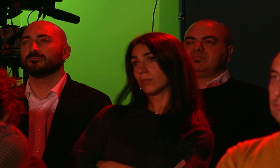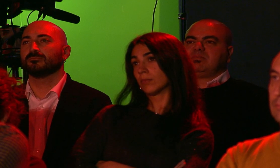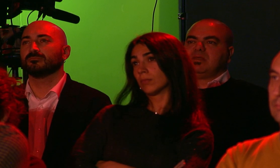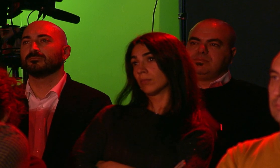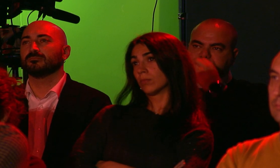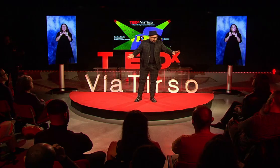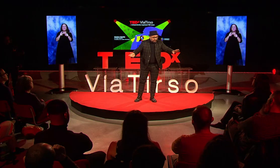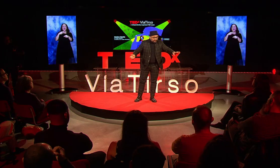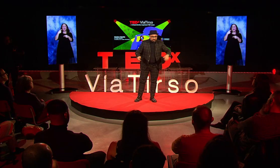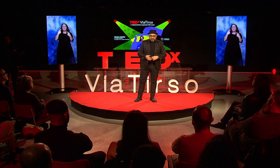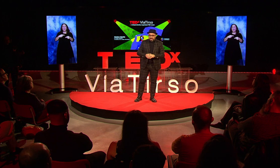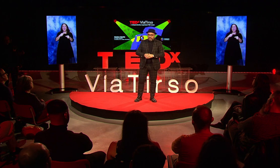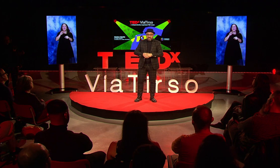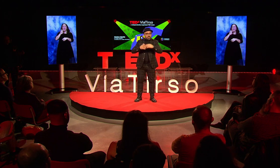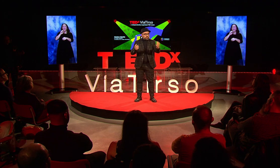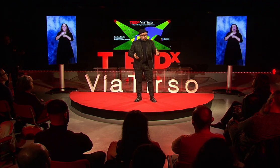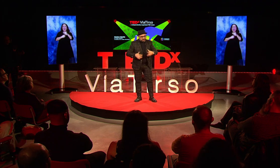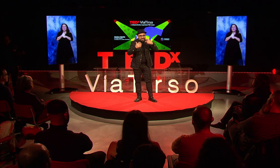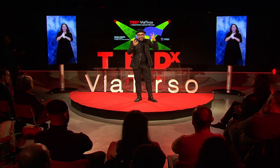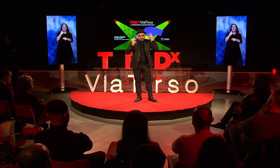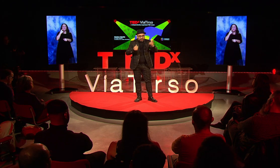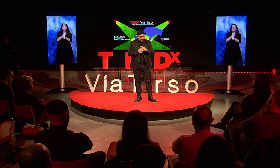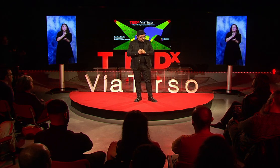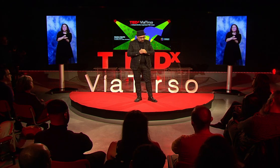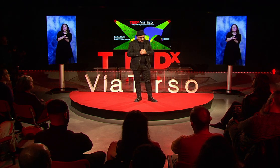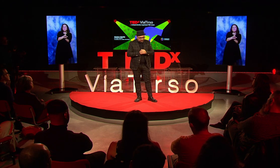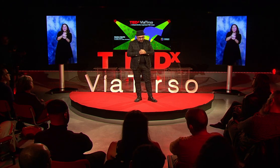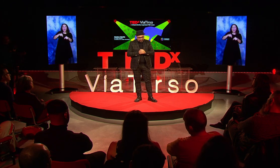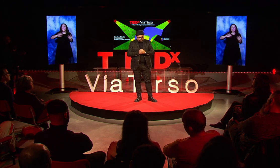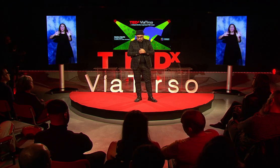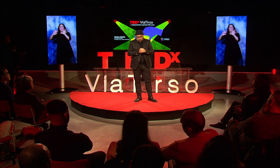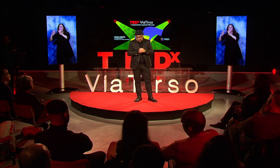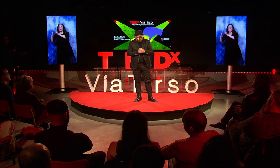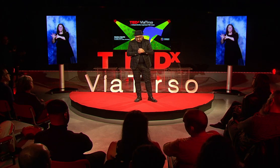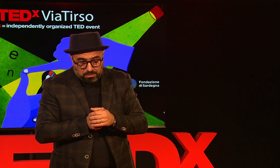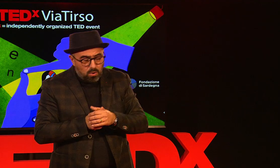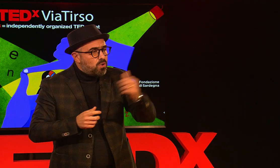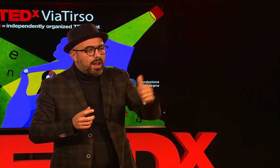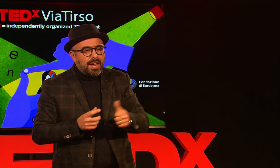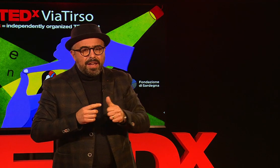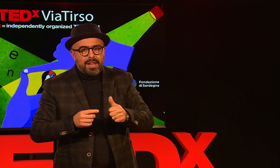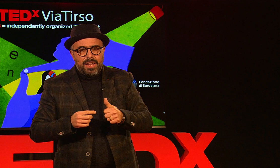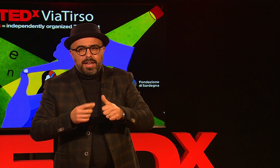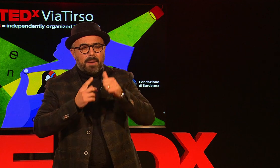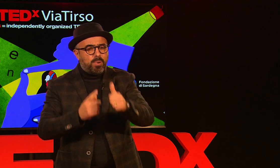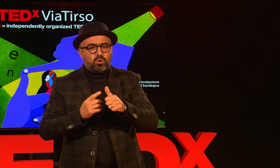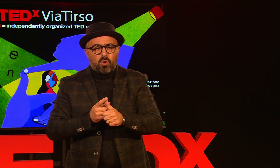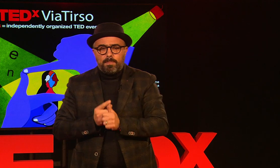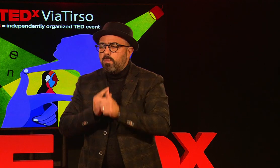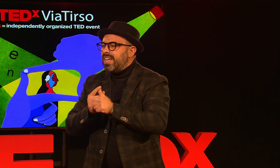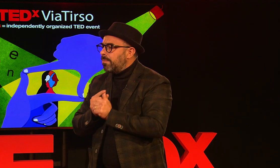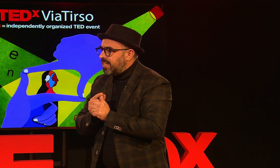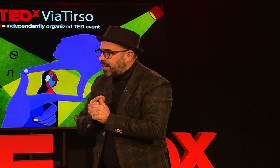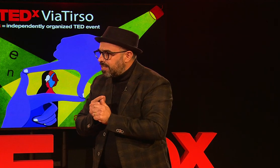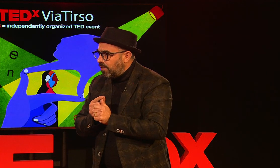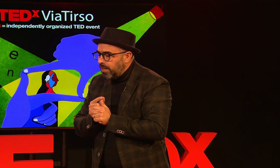sempre identica e allora ci sono questi tre aspetti su cui su cui ho ragionato Uno è il rapporto con